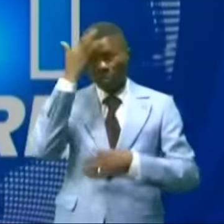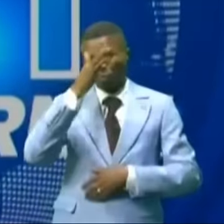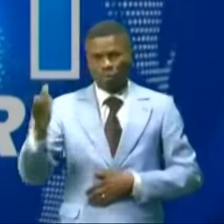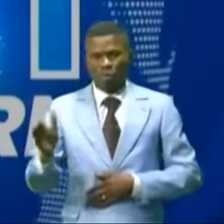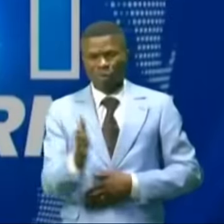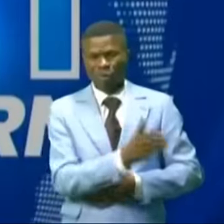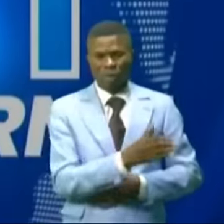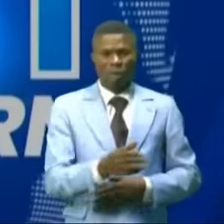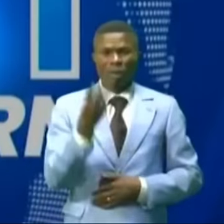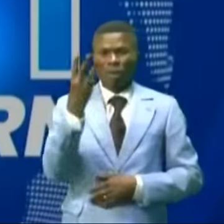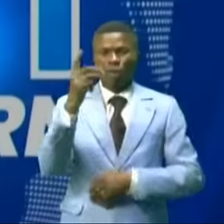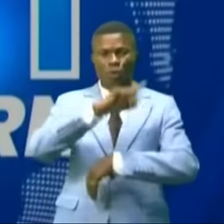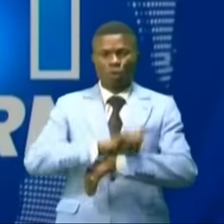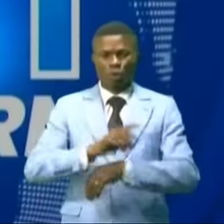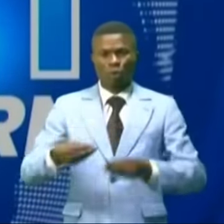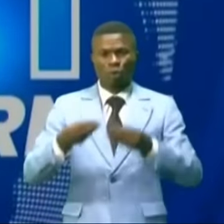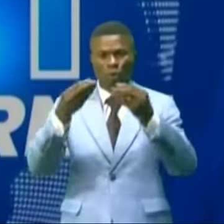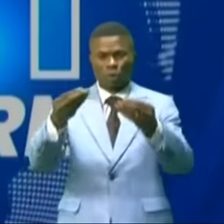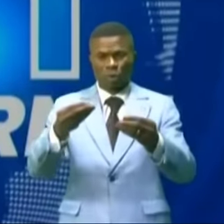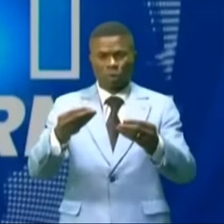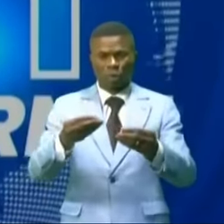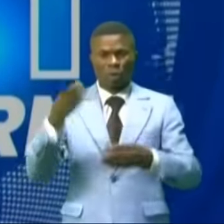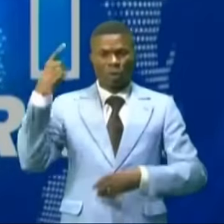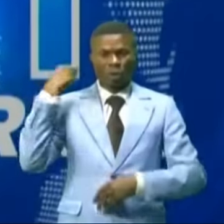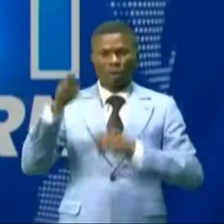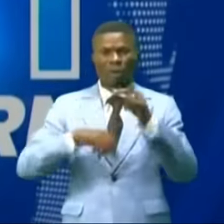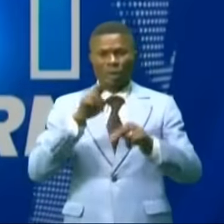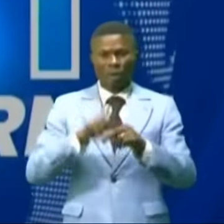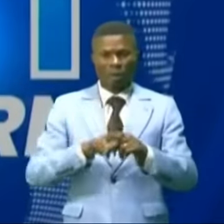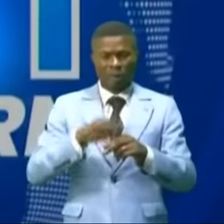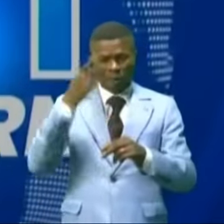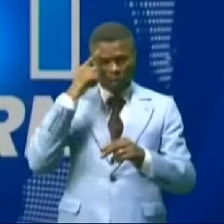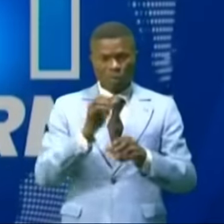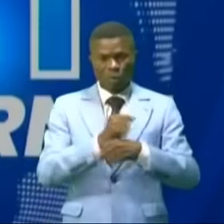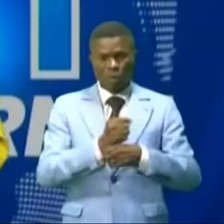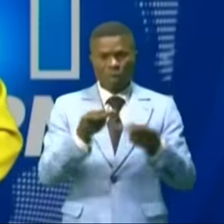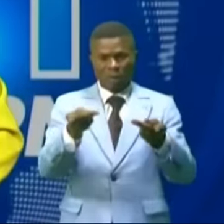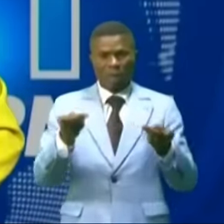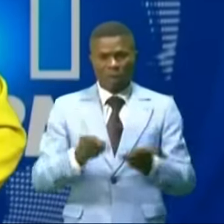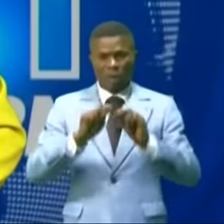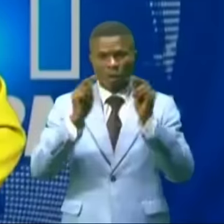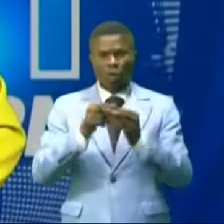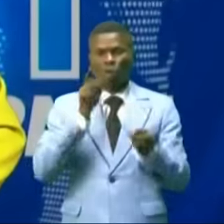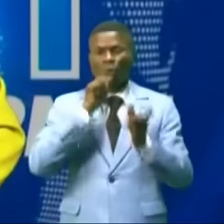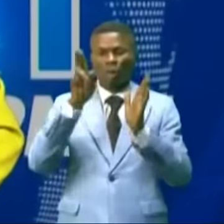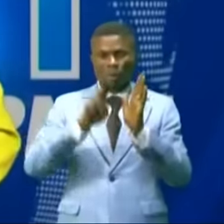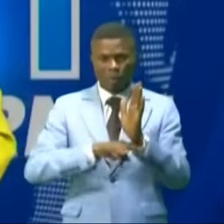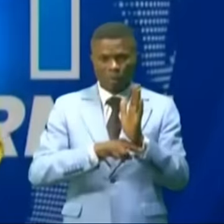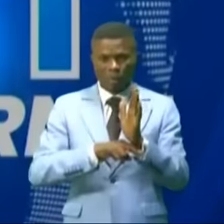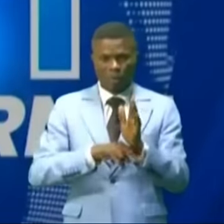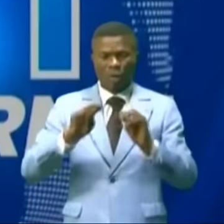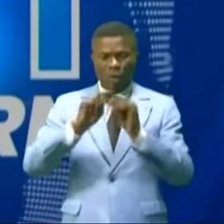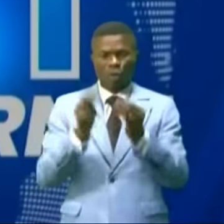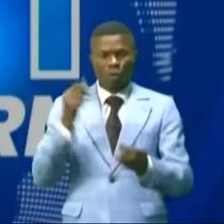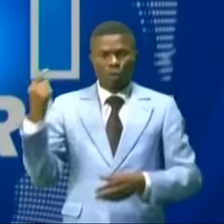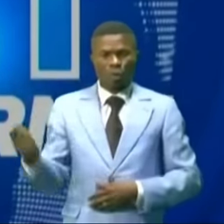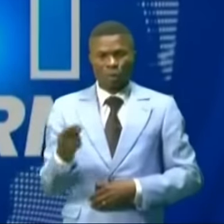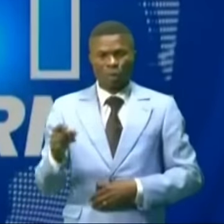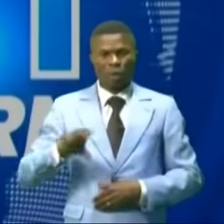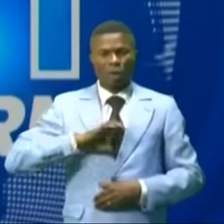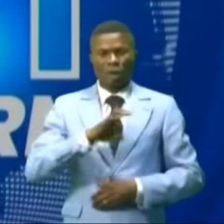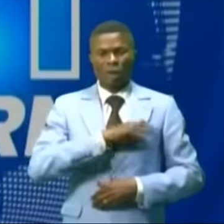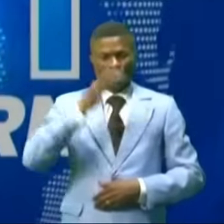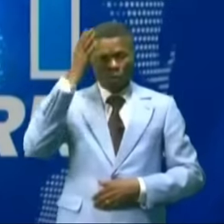Un délai de 3 jours a été accordé aux députés nationaux pour la mise en place des groupes parlementaires, des commissions permanentes et du comité des